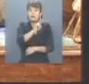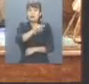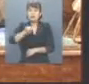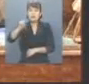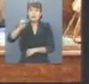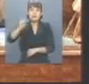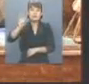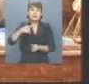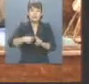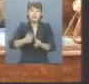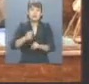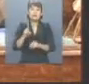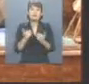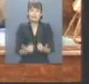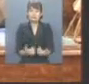ในเดือนนี้ค่ะ